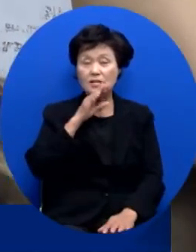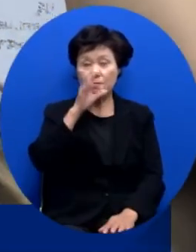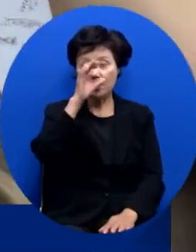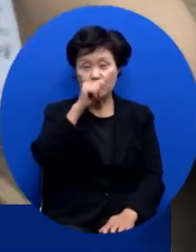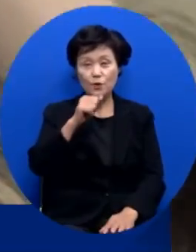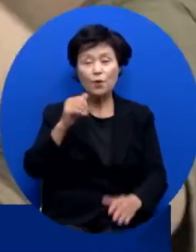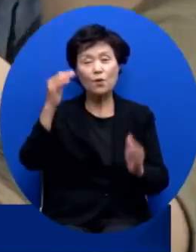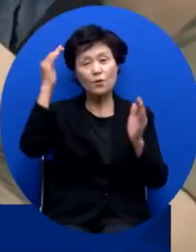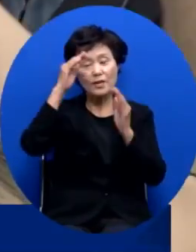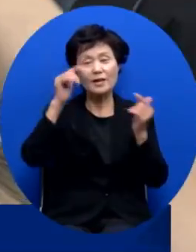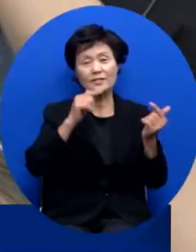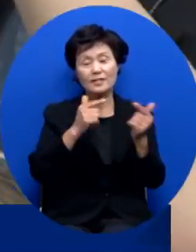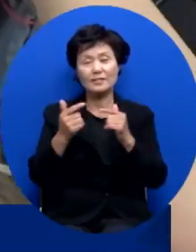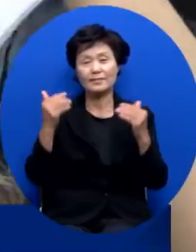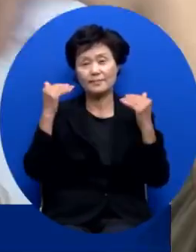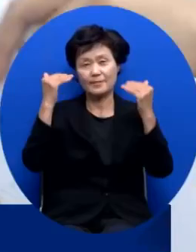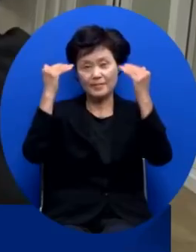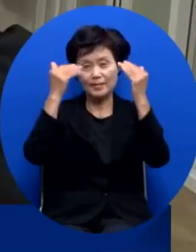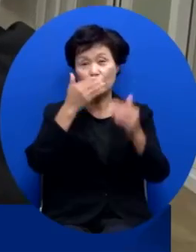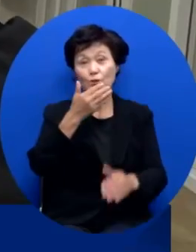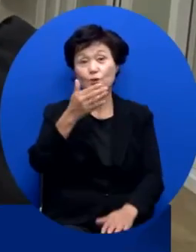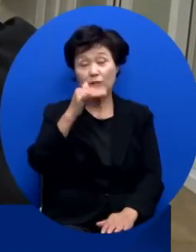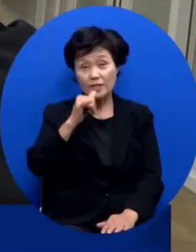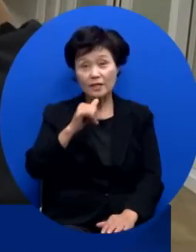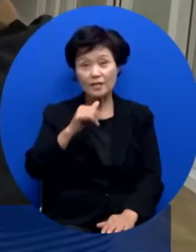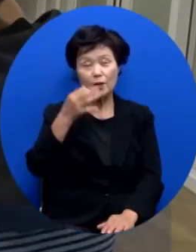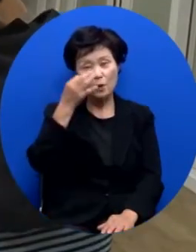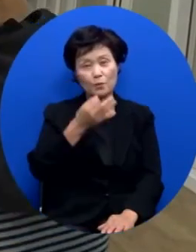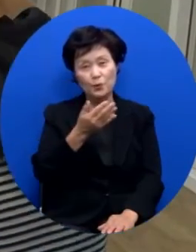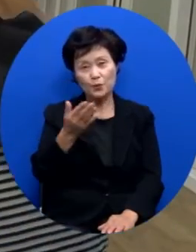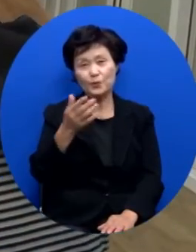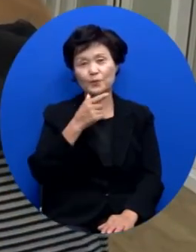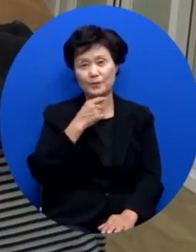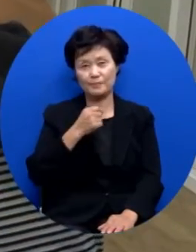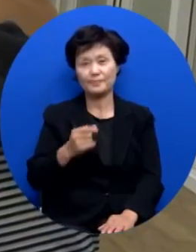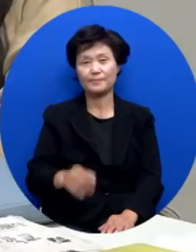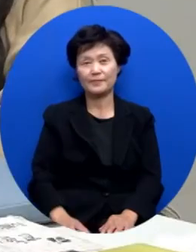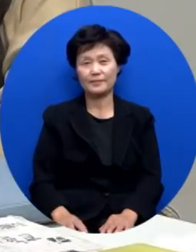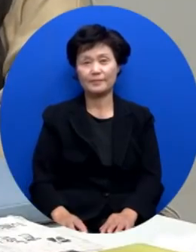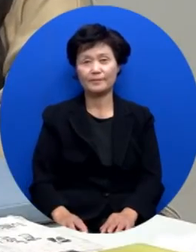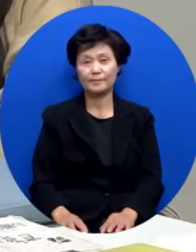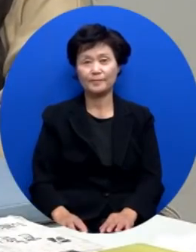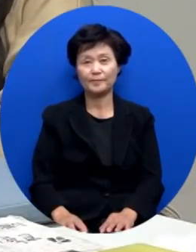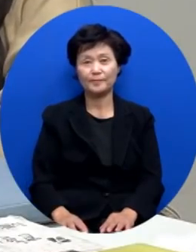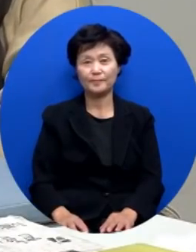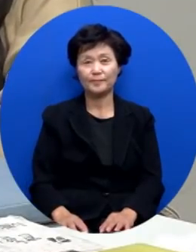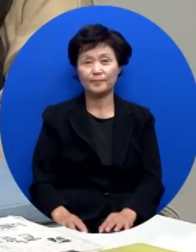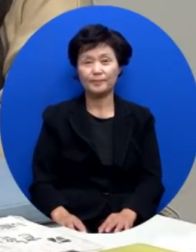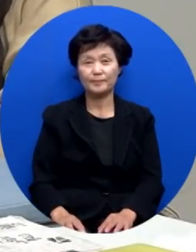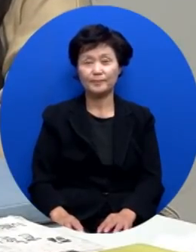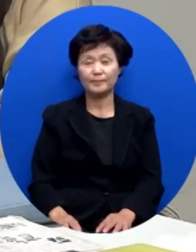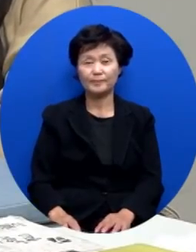나올 수 있다라는 것을 보여주고 싶은 것이 소망입니다 CTS 뉴스 김인혜입니다